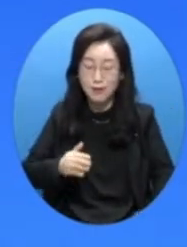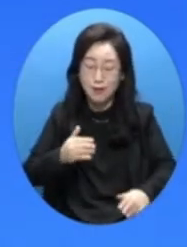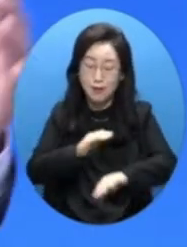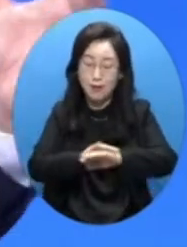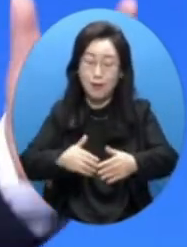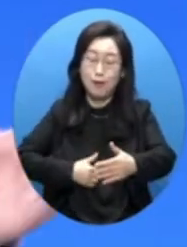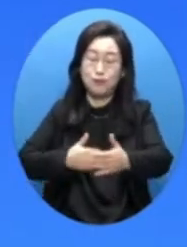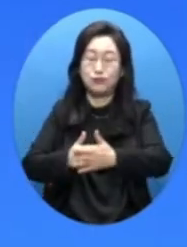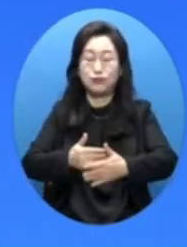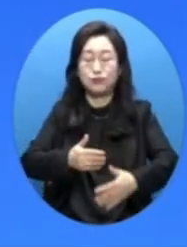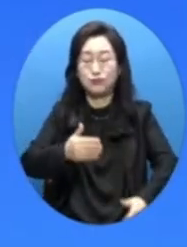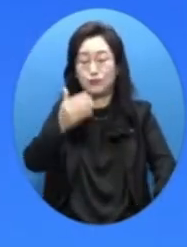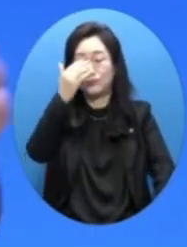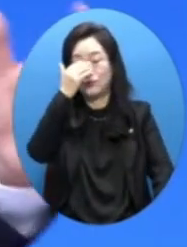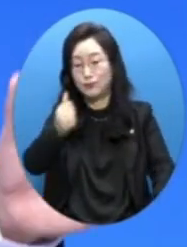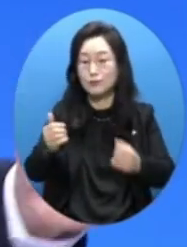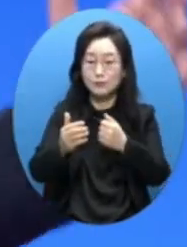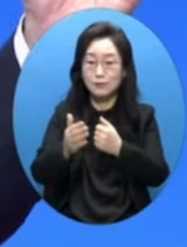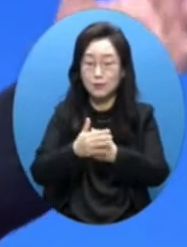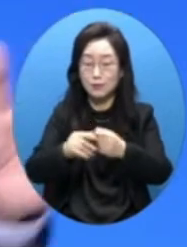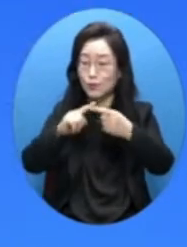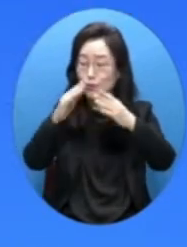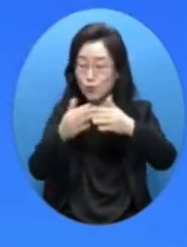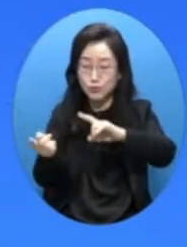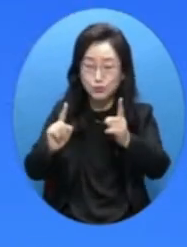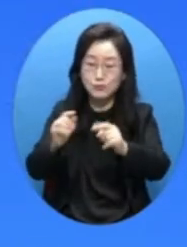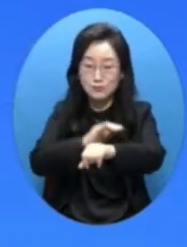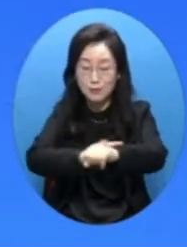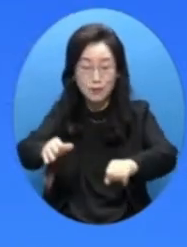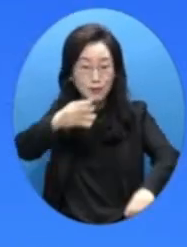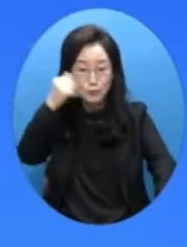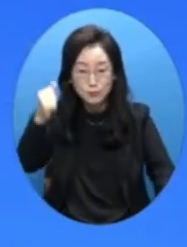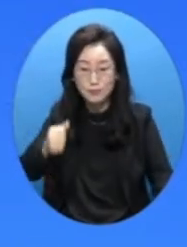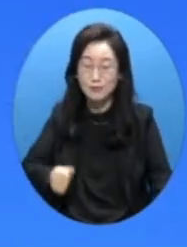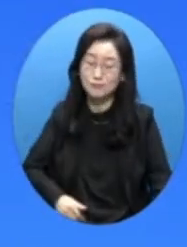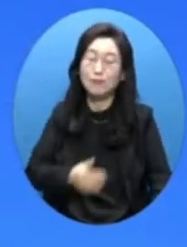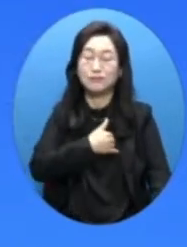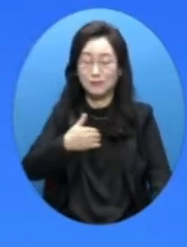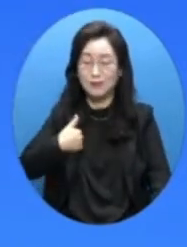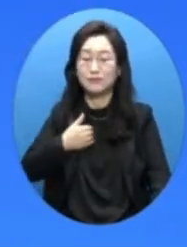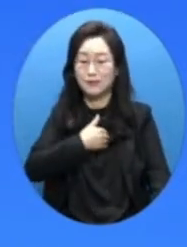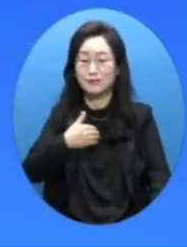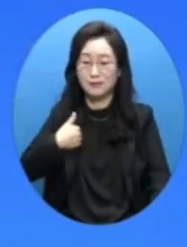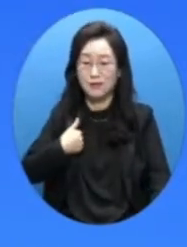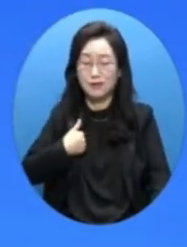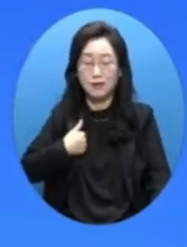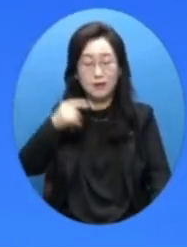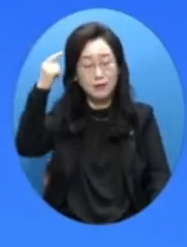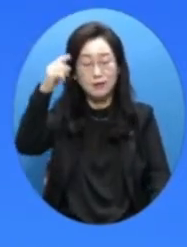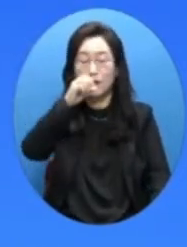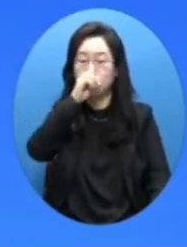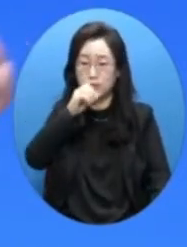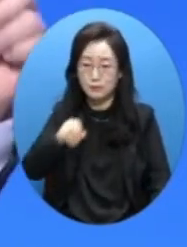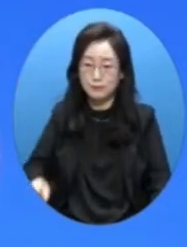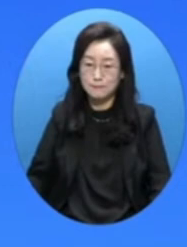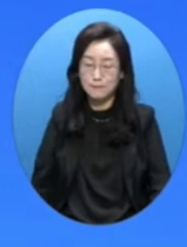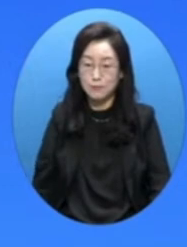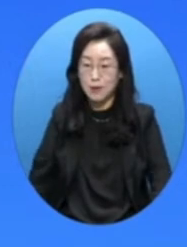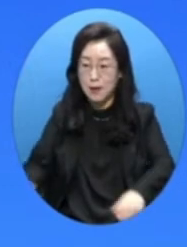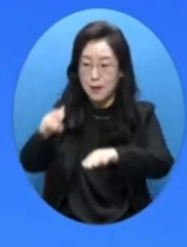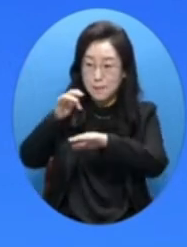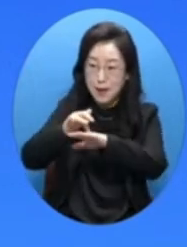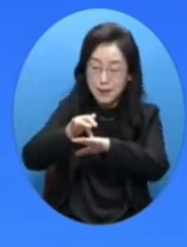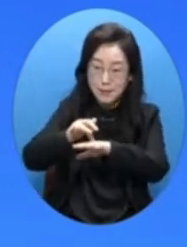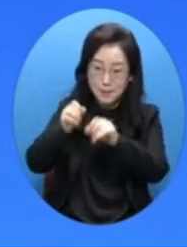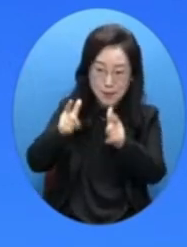돼버리고 풍요로워지니까 교회가 부흥하고 모든 걸 잘 되니까 이제는 이만하면 되었다 하고 방심한 것입니다 그때 마귀가